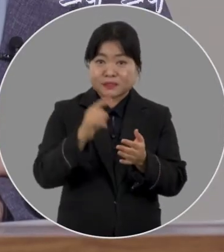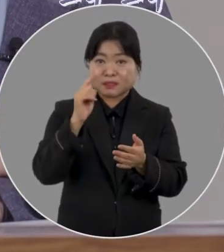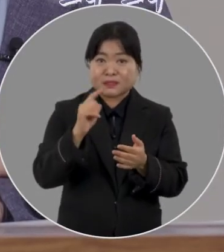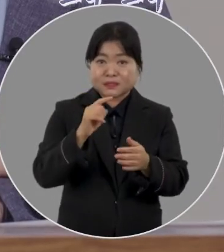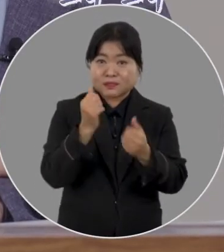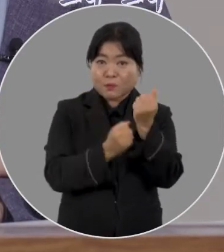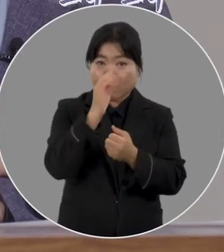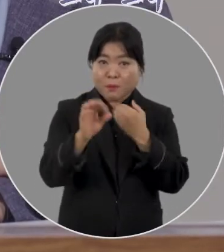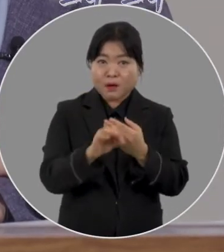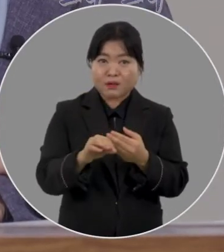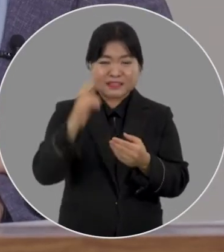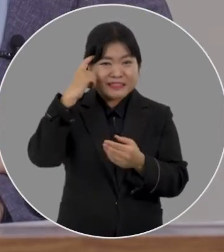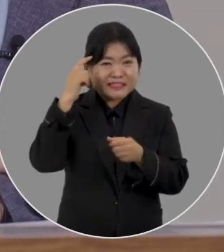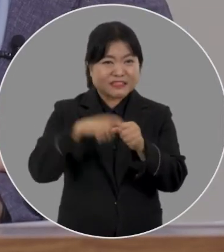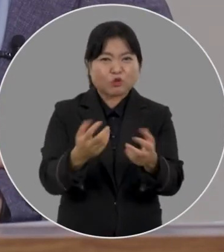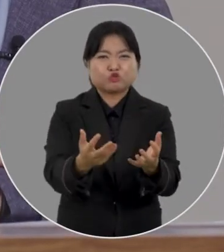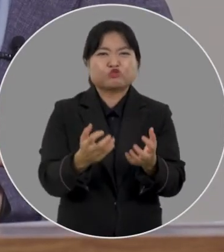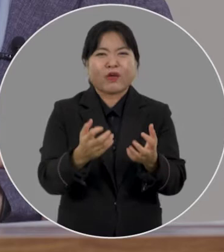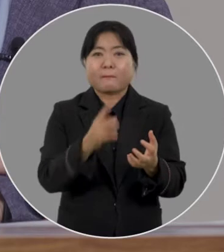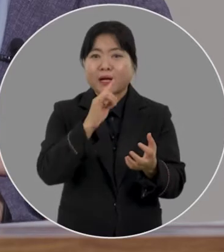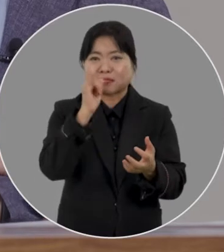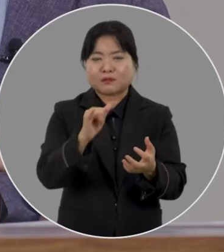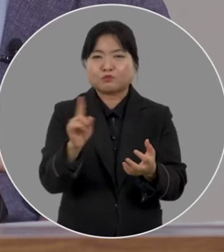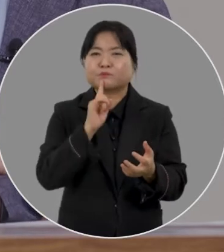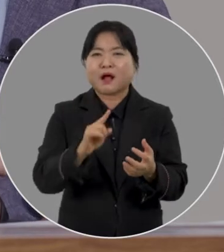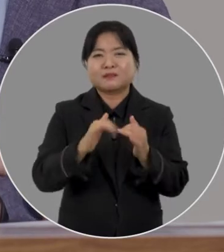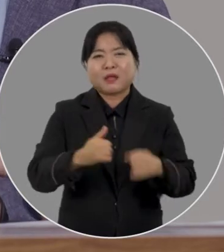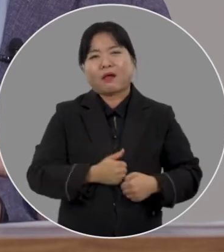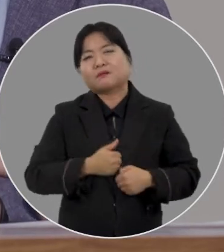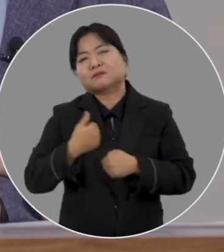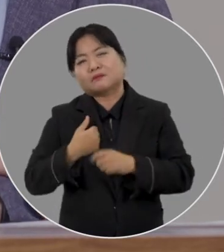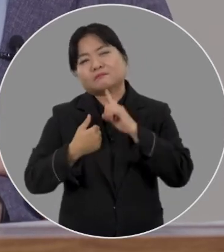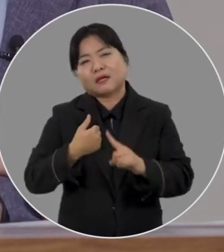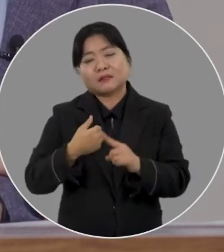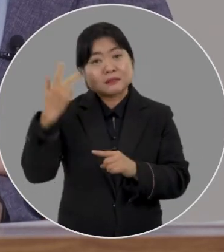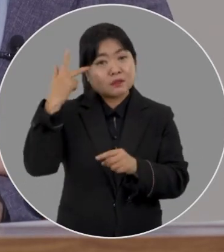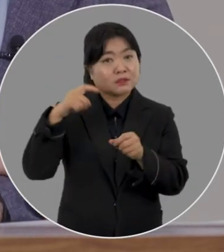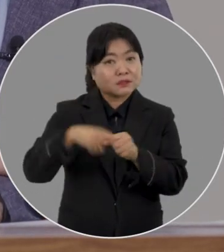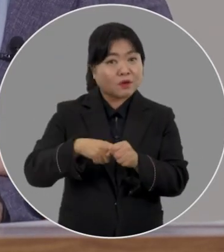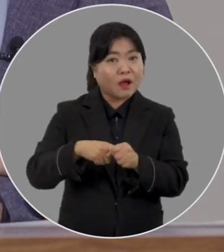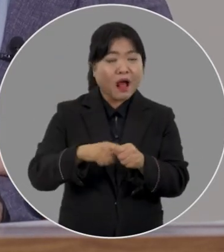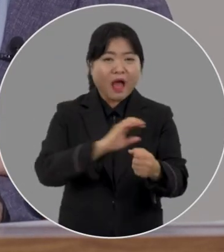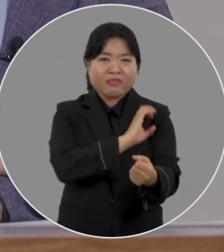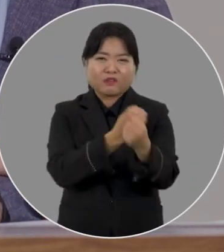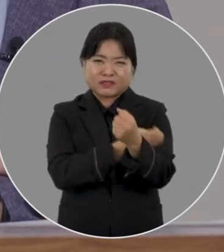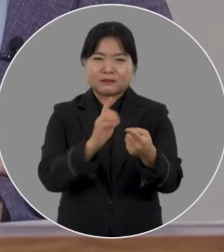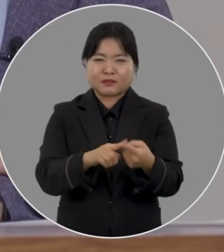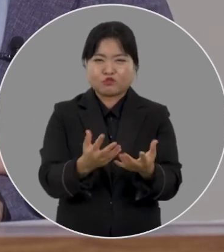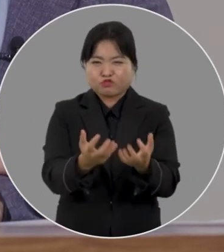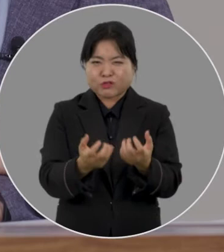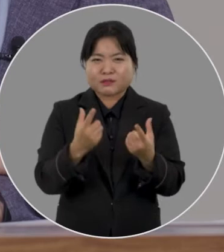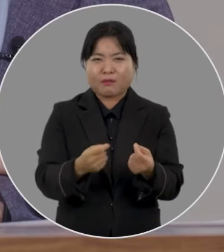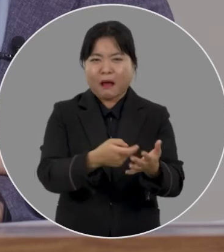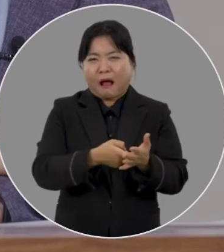개념이 있는데 그러니까 사람들은 이렇게 한마디로 게으르다는 거죠. 그래서 정신적인 그런 에너지도 구두쇠처럼 이렇게 되게 아껴 쓴다는 거예요.